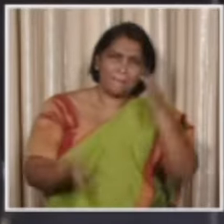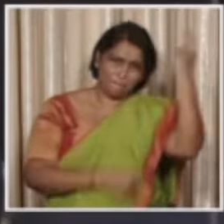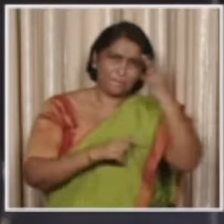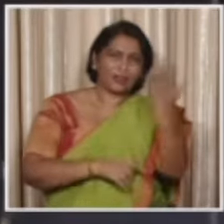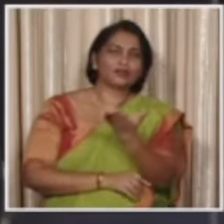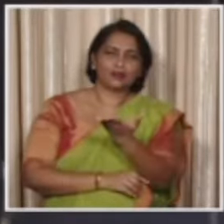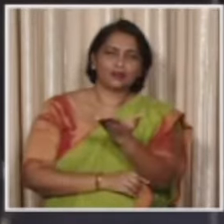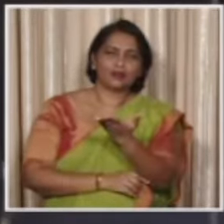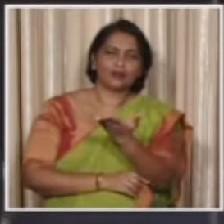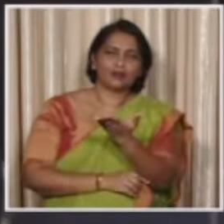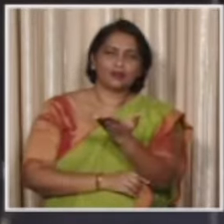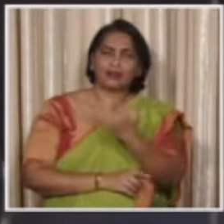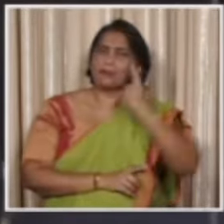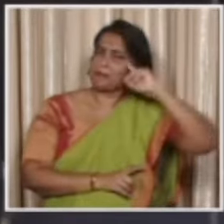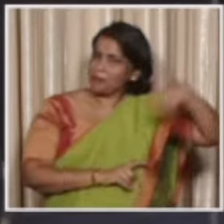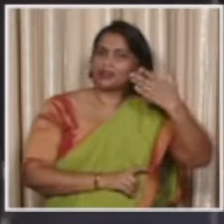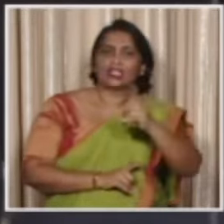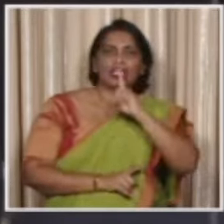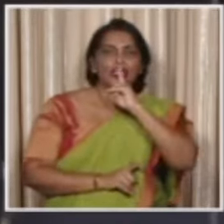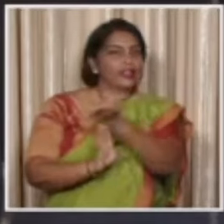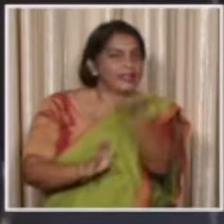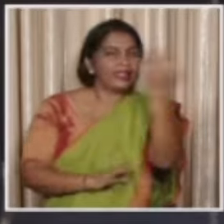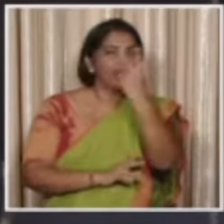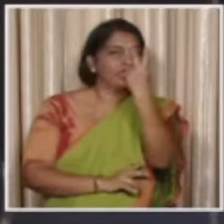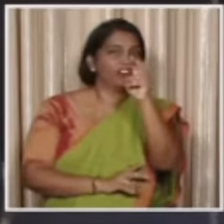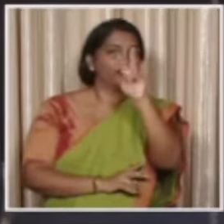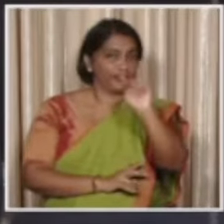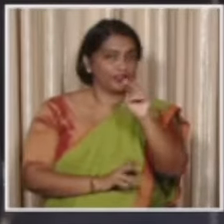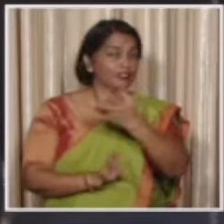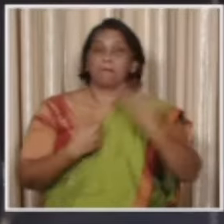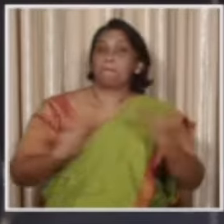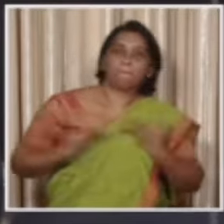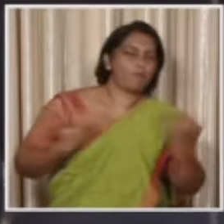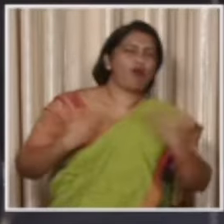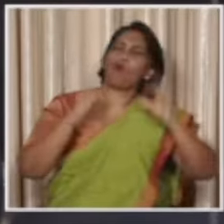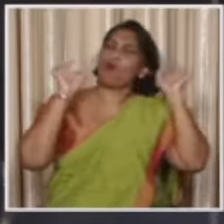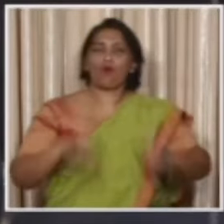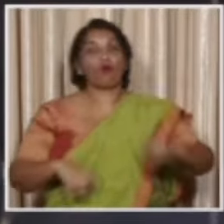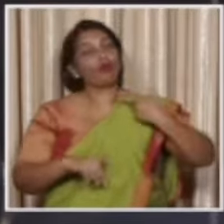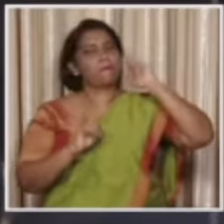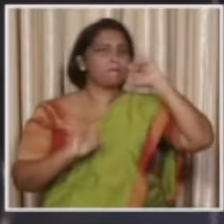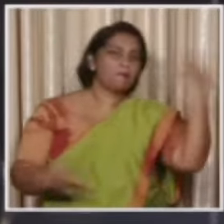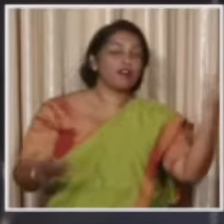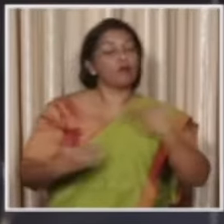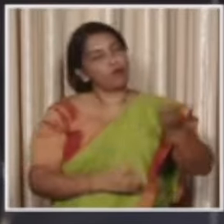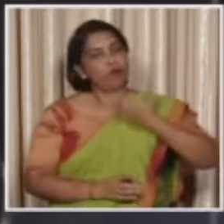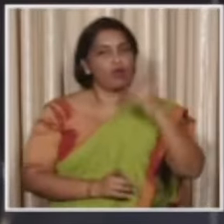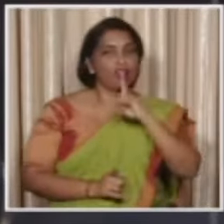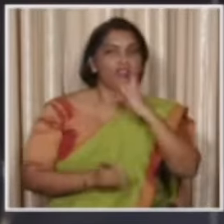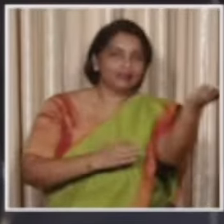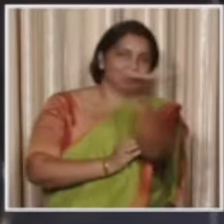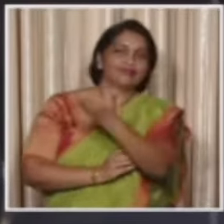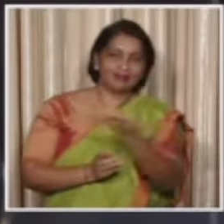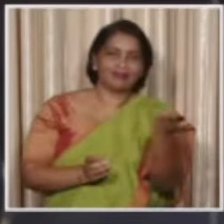පිස්සනේ මේ මිනිස්සුන්ට කිවහම යන්න කියල දෙදාසිසදල බෑබෑ ඕන්නෑ දන්න අපිට පුළුවන් කියපු හාදයෝනේ